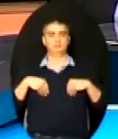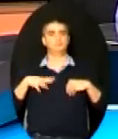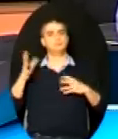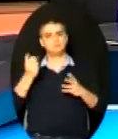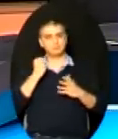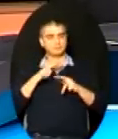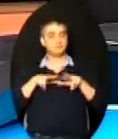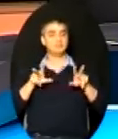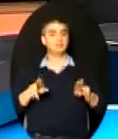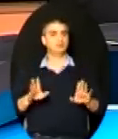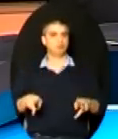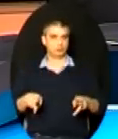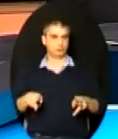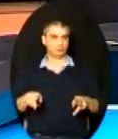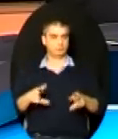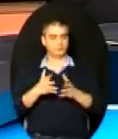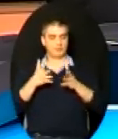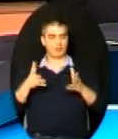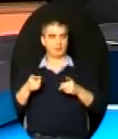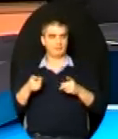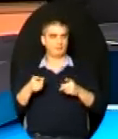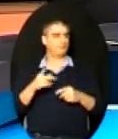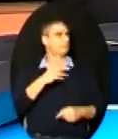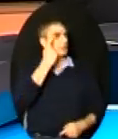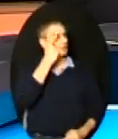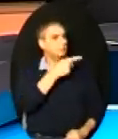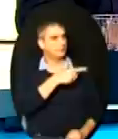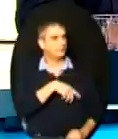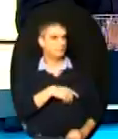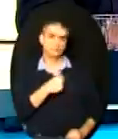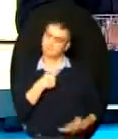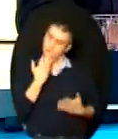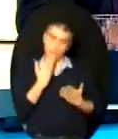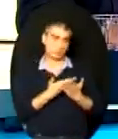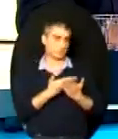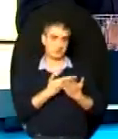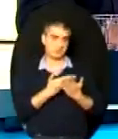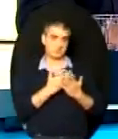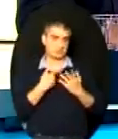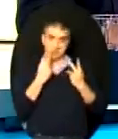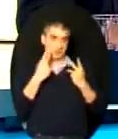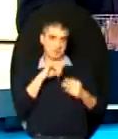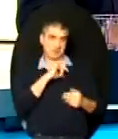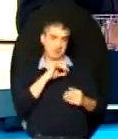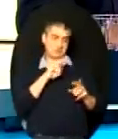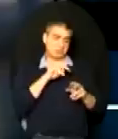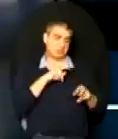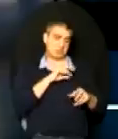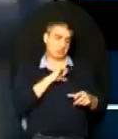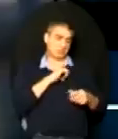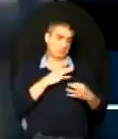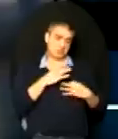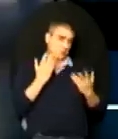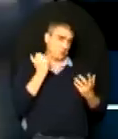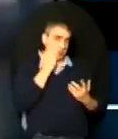את הסטטוס קוו ולהרחיב אותו. איפה את עומדת בעניין הזה, שרה? מודה ומתוודה שזה לא מעיקר עיסוקיי